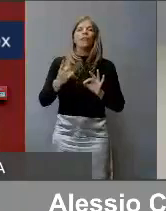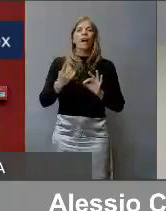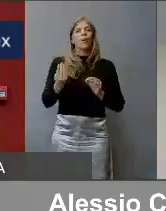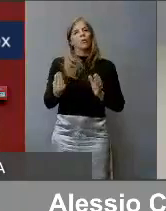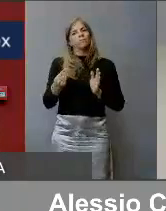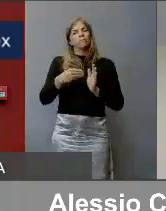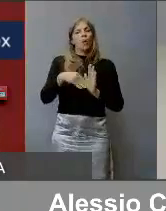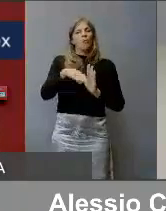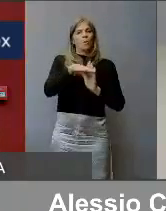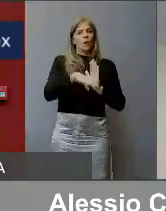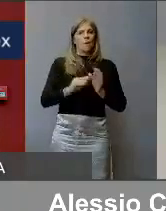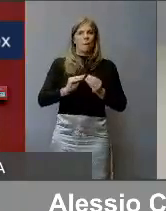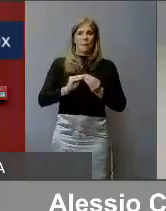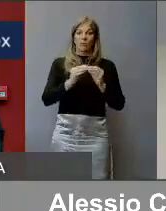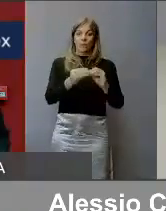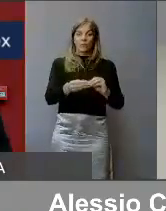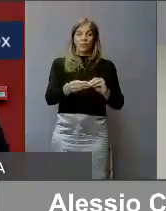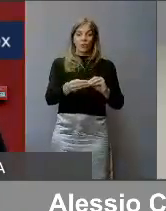manutenzione